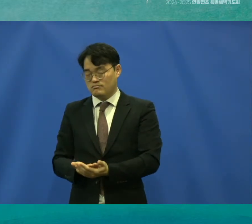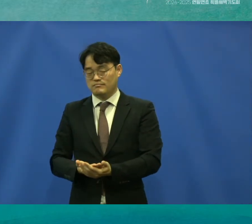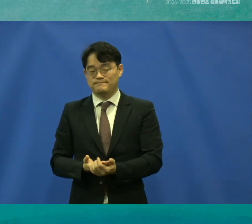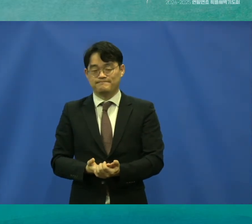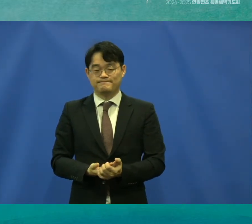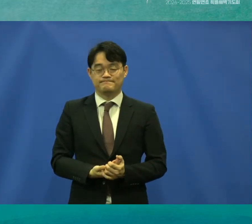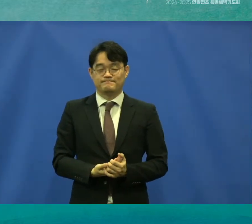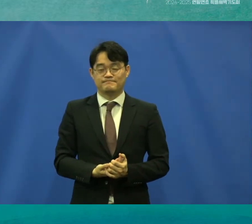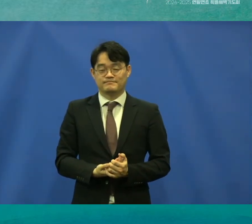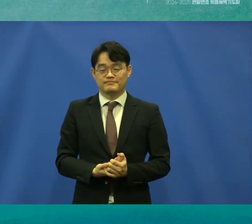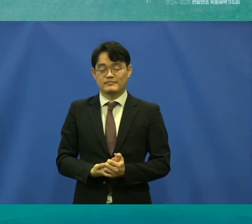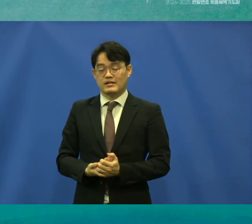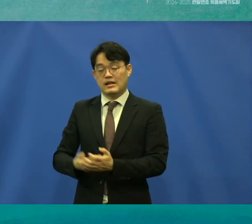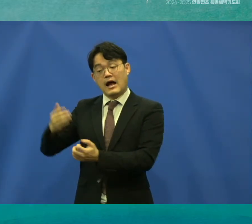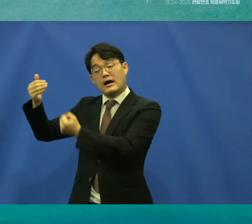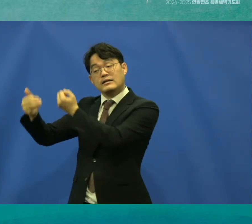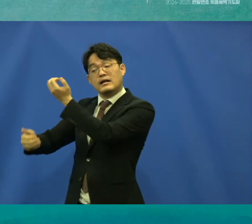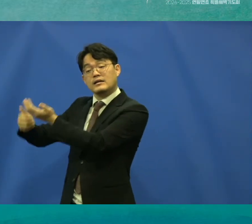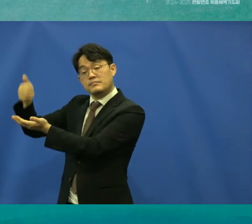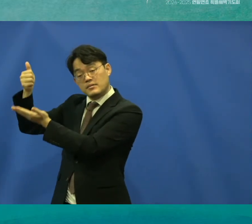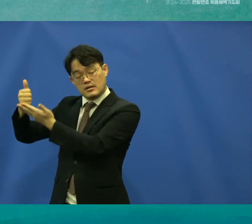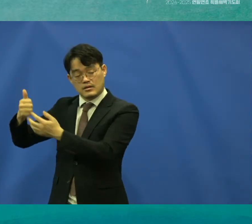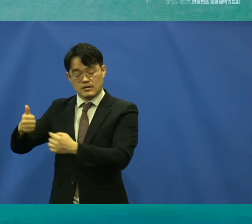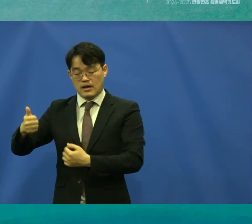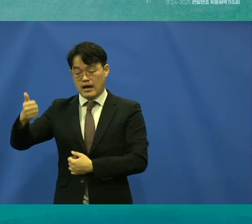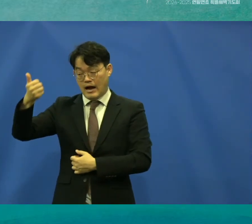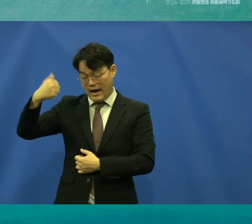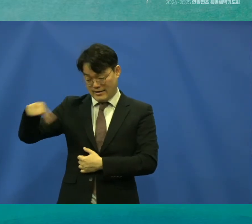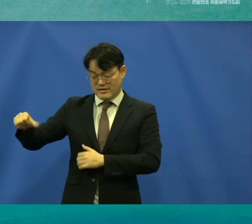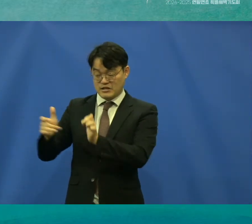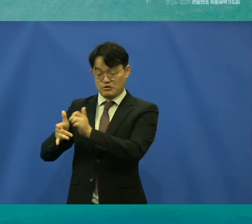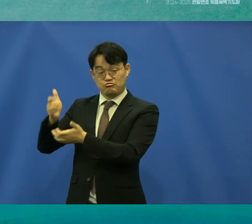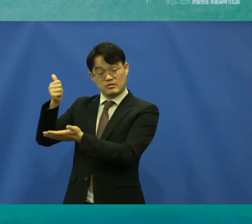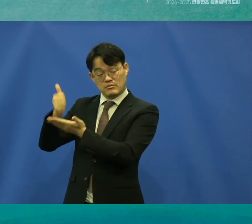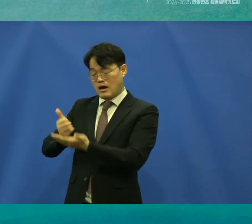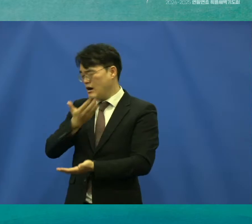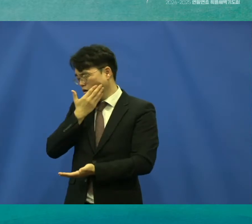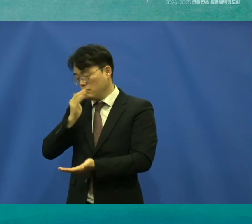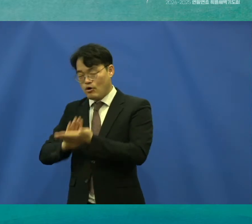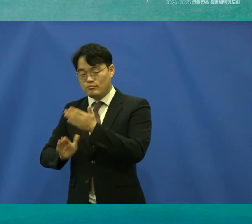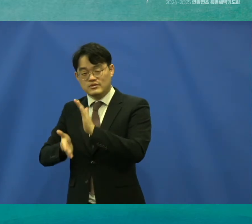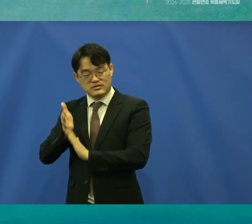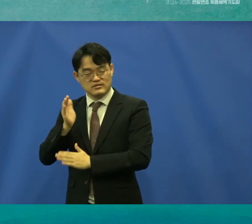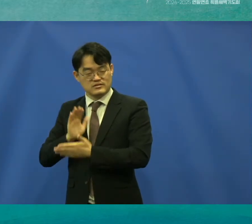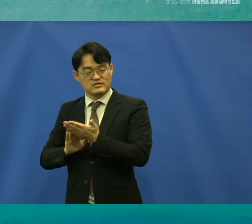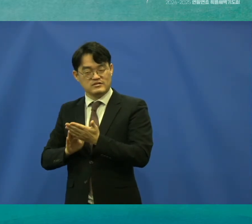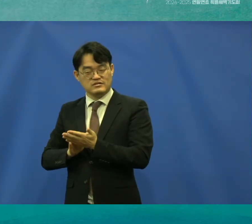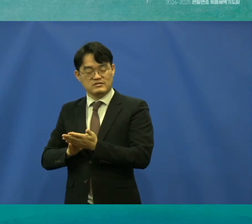하나님이 자기 아들을 아끼지 아니하시고 우리 모든 사람을 위하여 내어주신 그 이유,